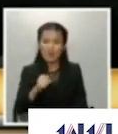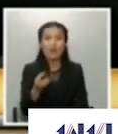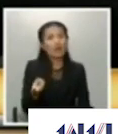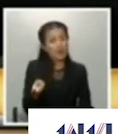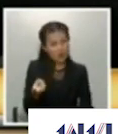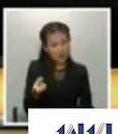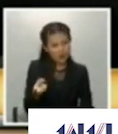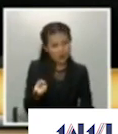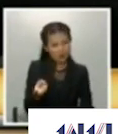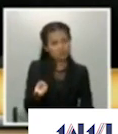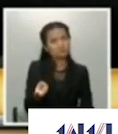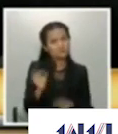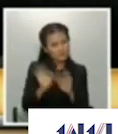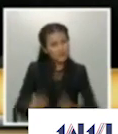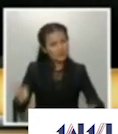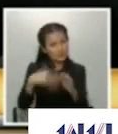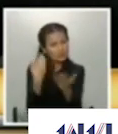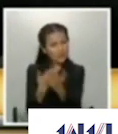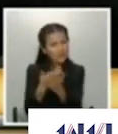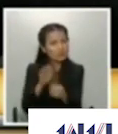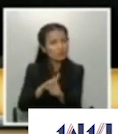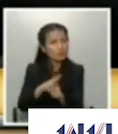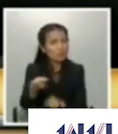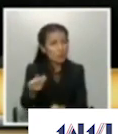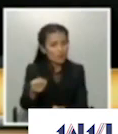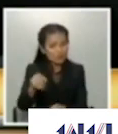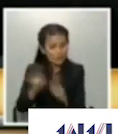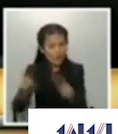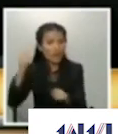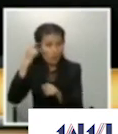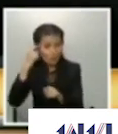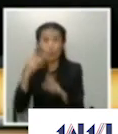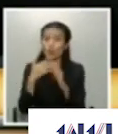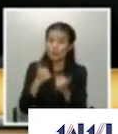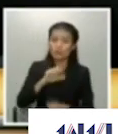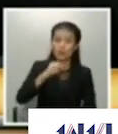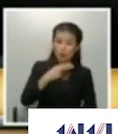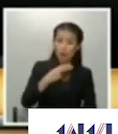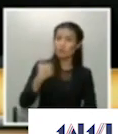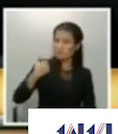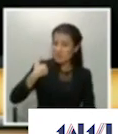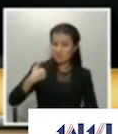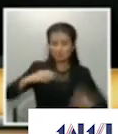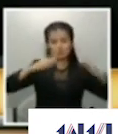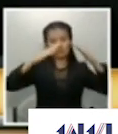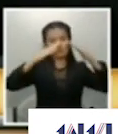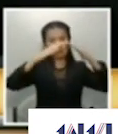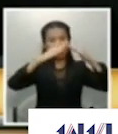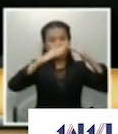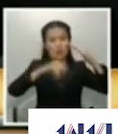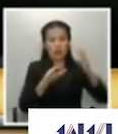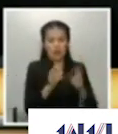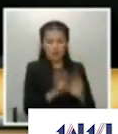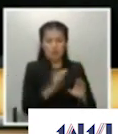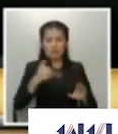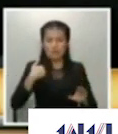ควรจะราคาเท่าไหร่แล้ววันนี้สหกรณ์ทั่วประเทศมียุ้งมีฉานมีลานมีตะช่างมีเครื่องอบความชื้